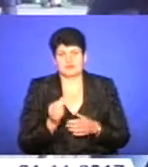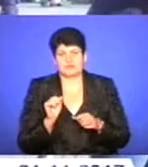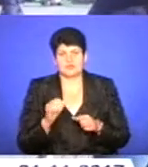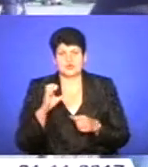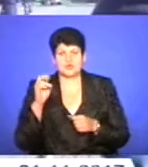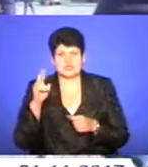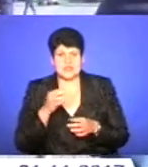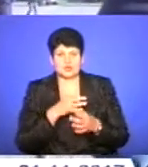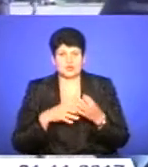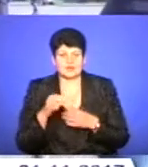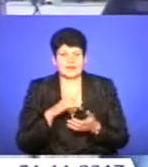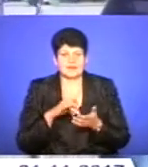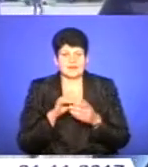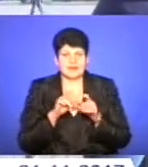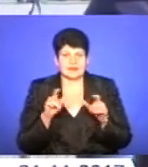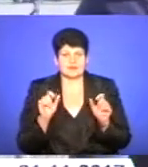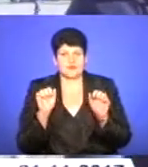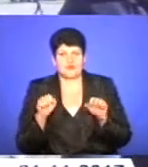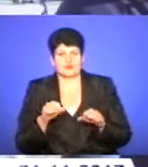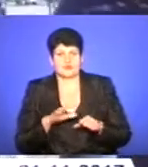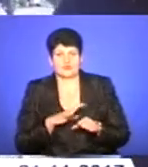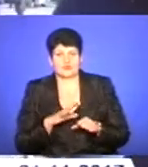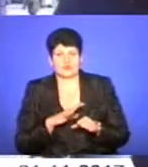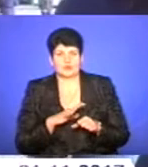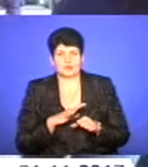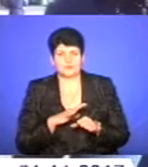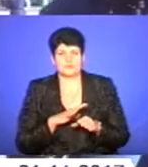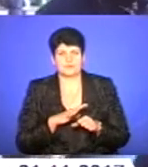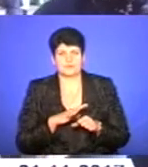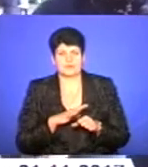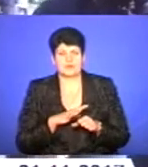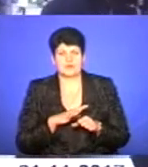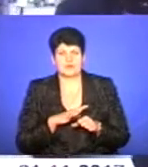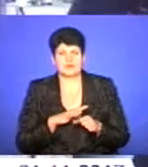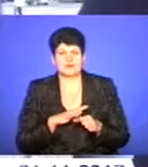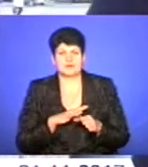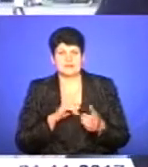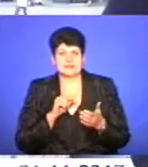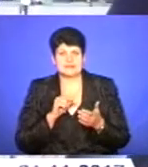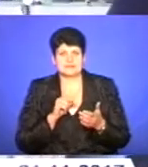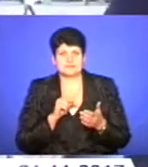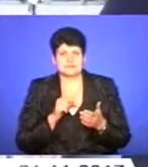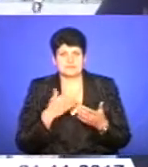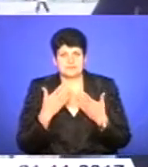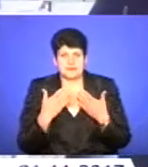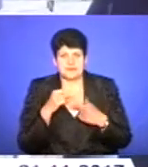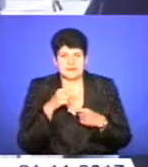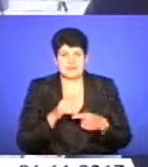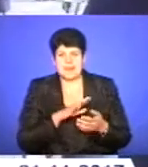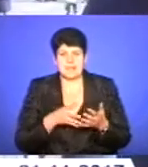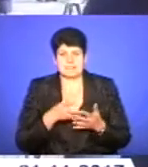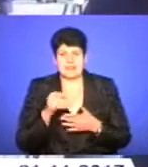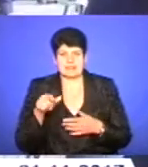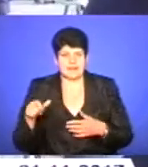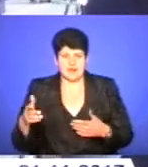соціальні консультаційні центри, щоб можна було якось достукатися до тих неплатників. Але водійські права, є